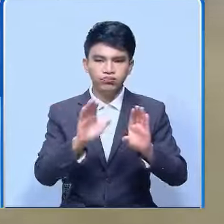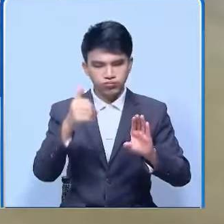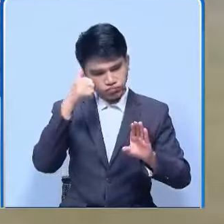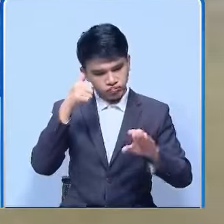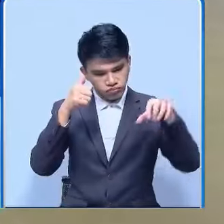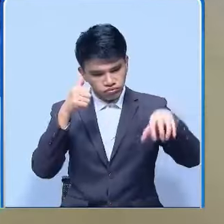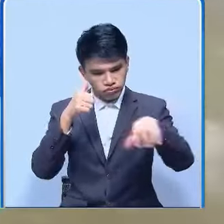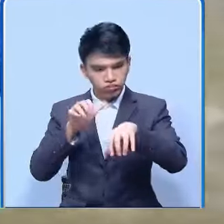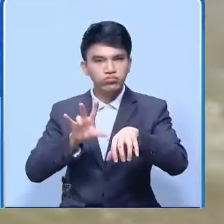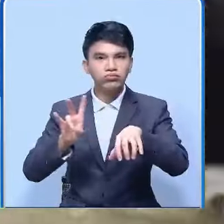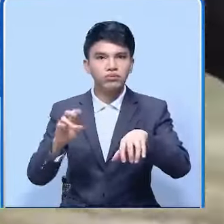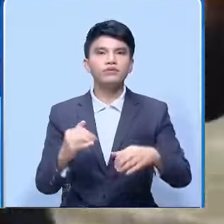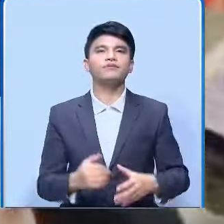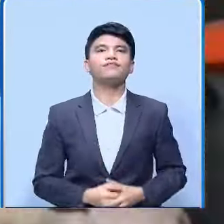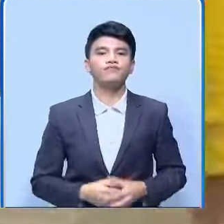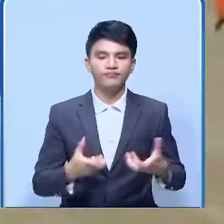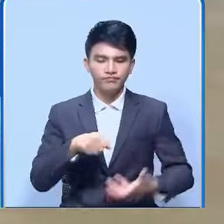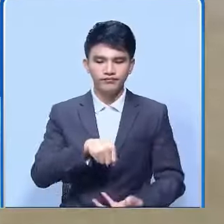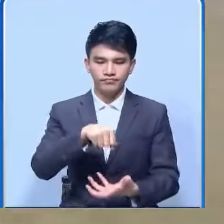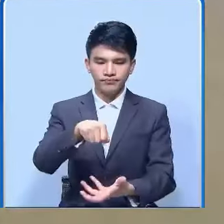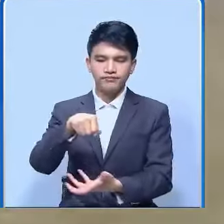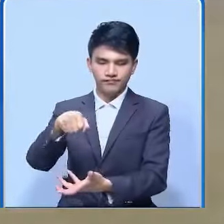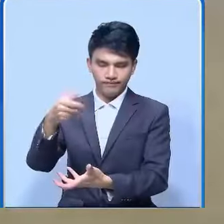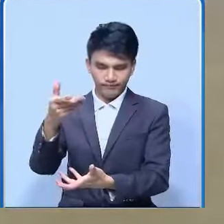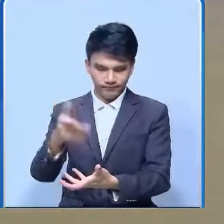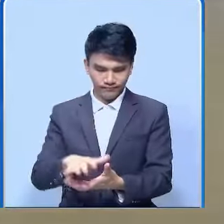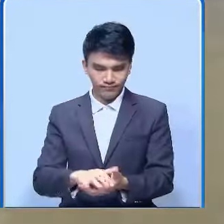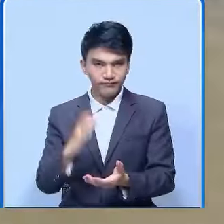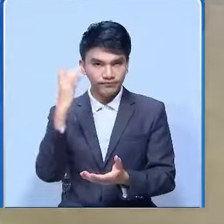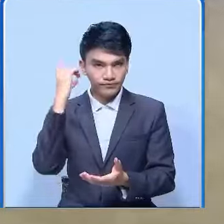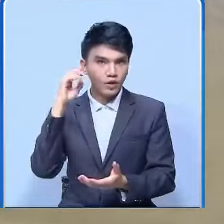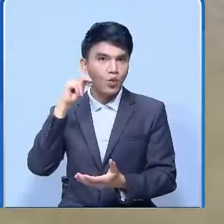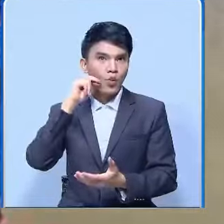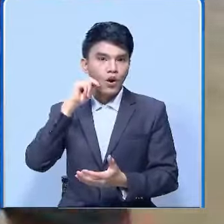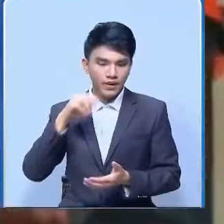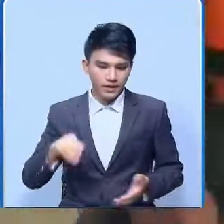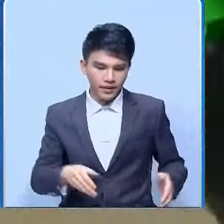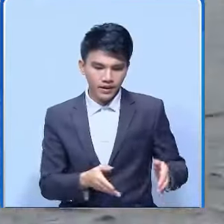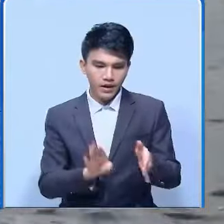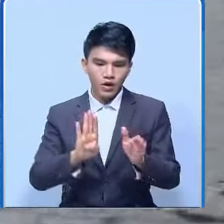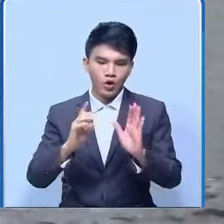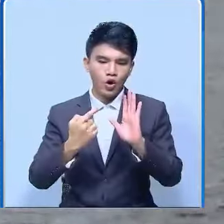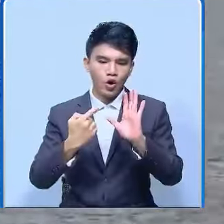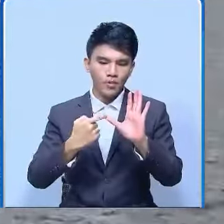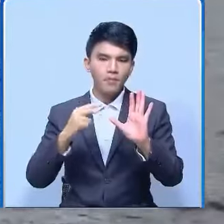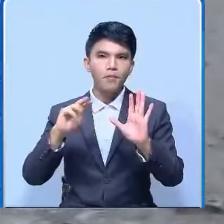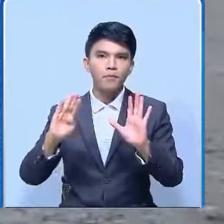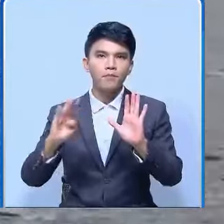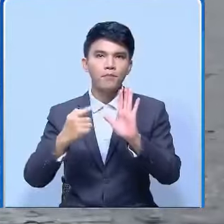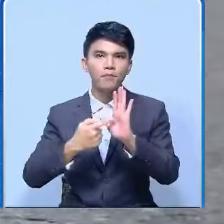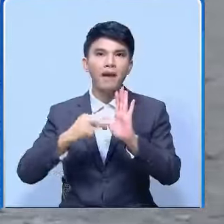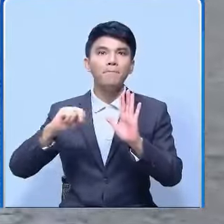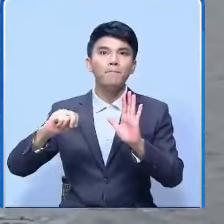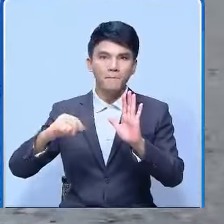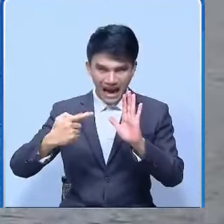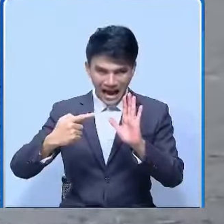งนะคะมีหน่วยงานนำถุงยังชีพไปมอบให้ตามบ้าน และเมื่อวานนี้มวลน้ำจากคลองมัมบังไหลมาสมทบกับมวลน้ำที่ระบาย